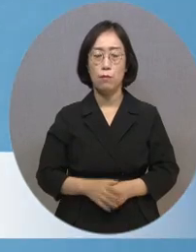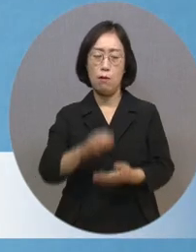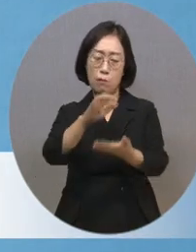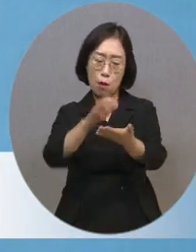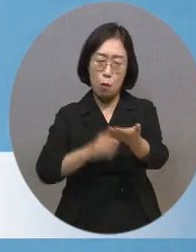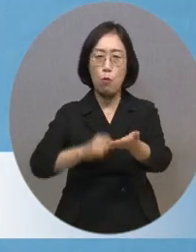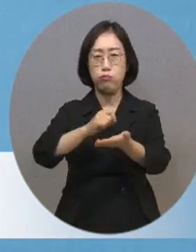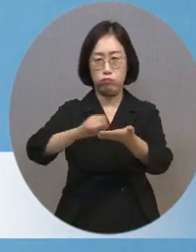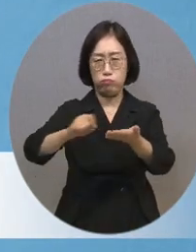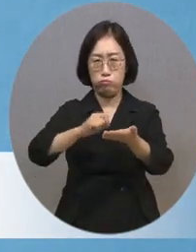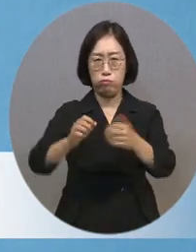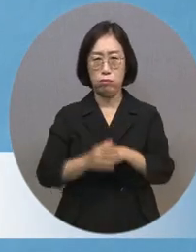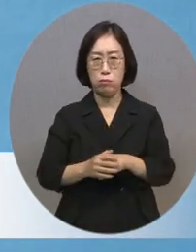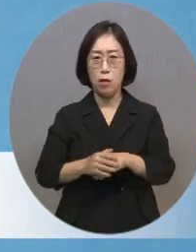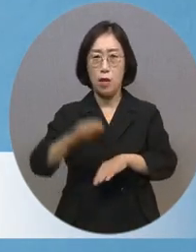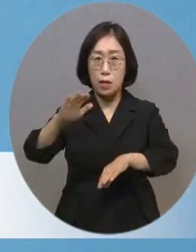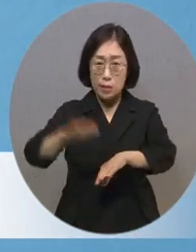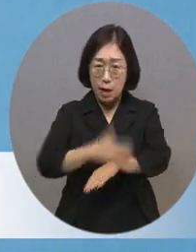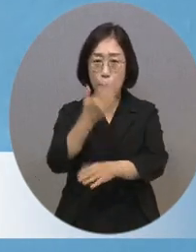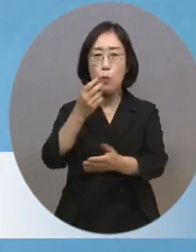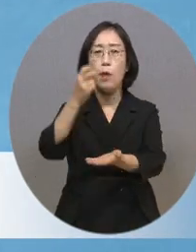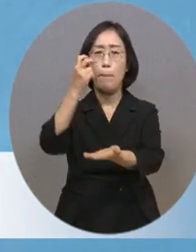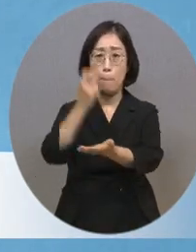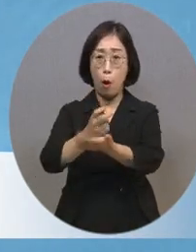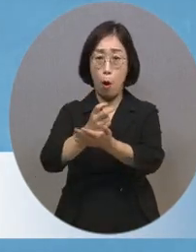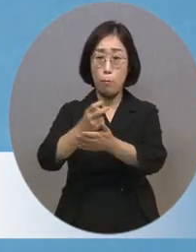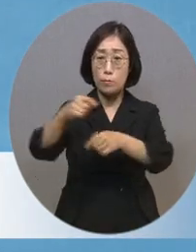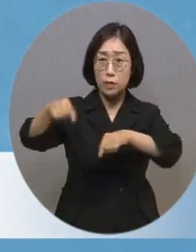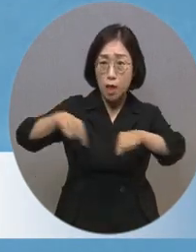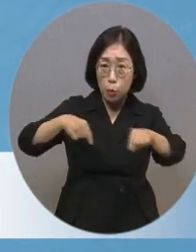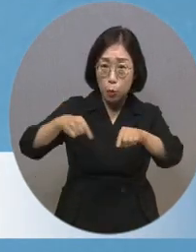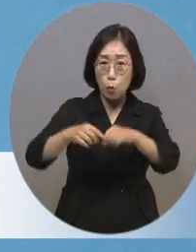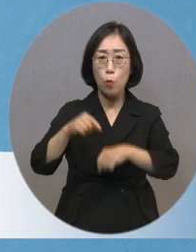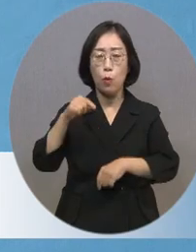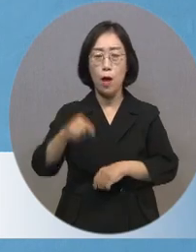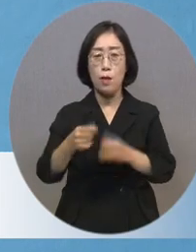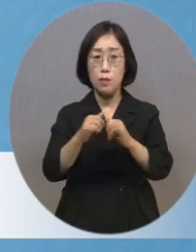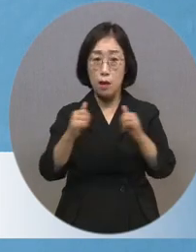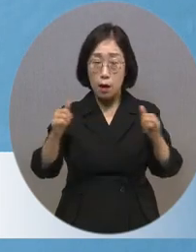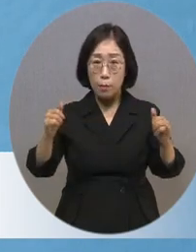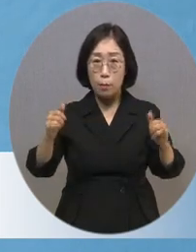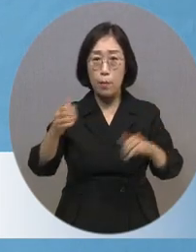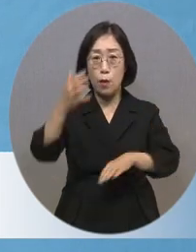호소했습니다. 잘못된 제도가 한 사람을 이렇게